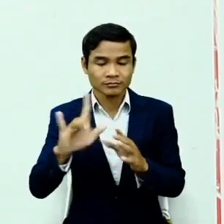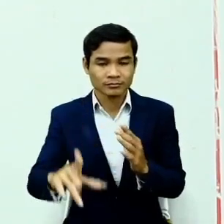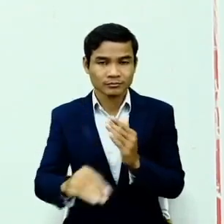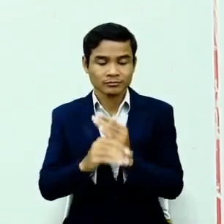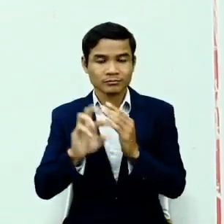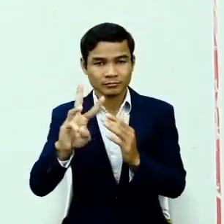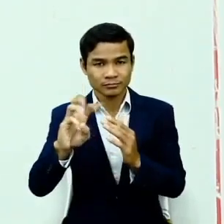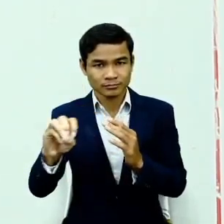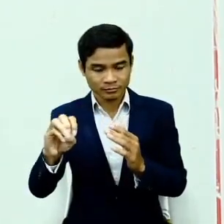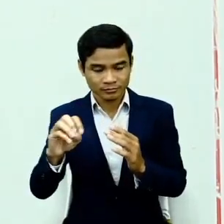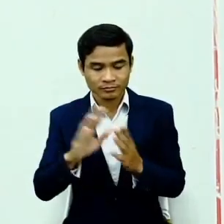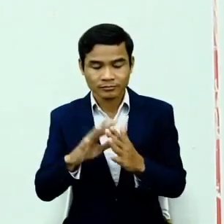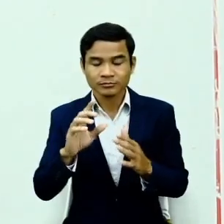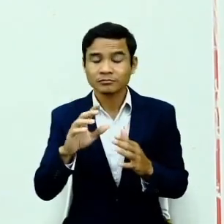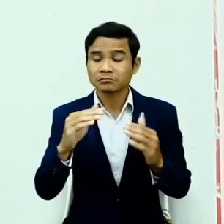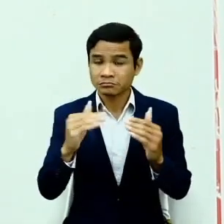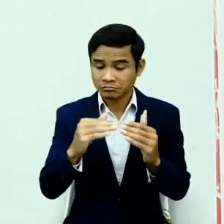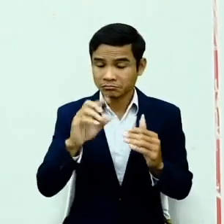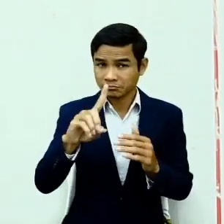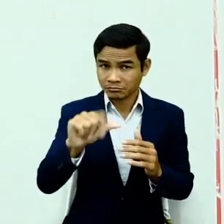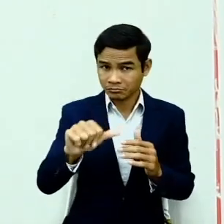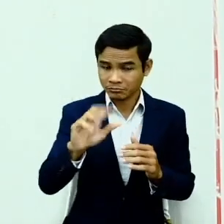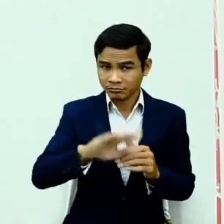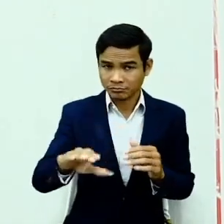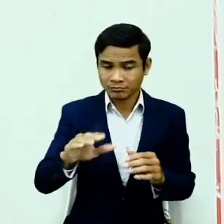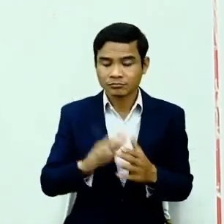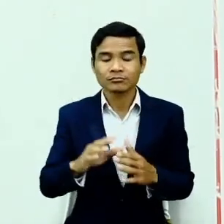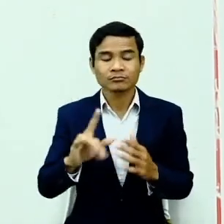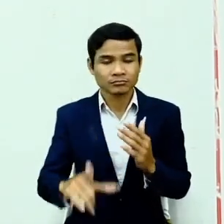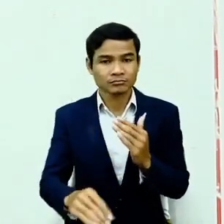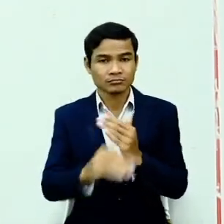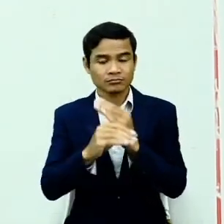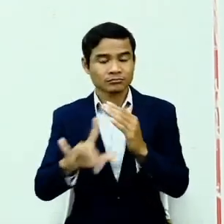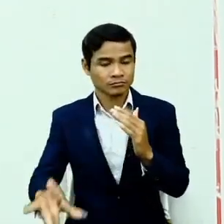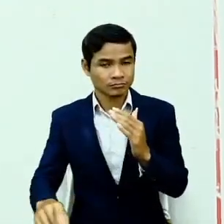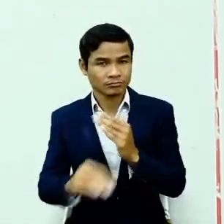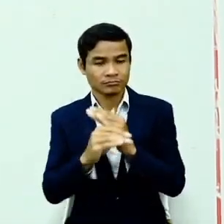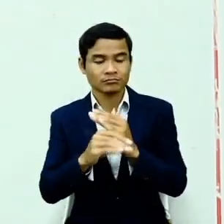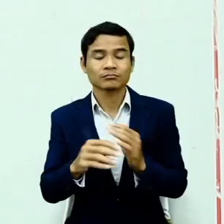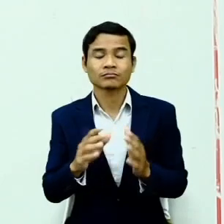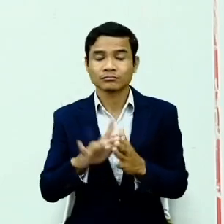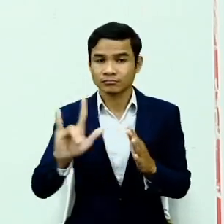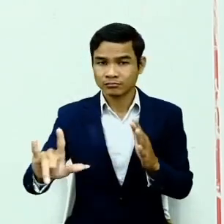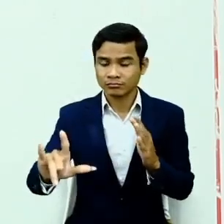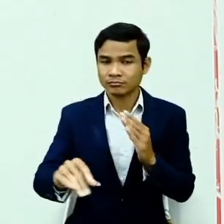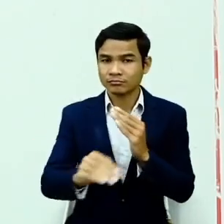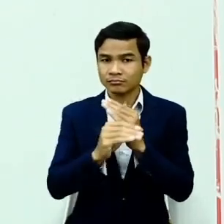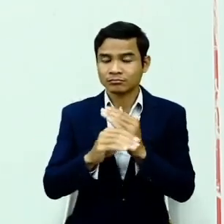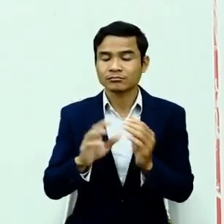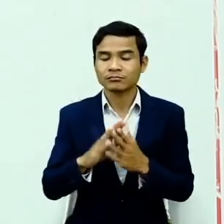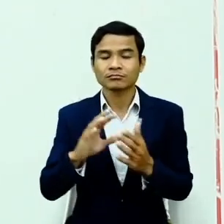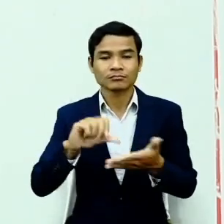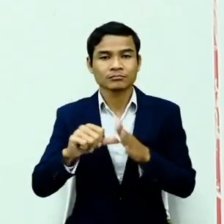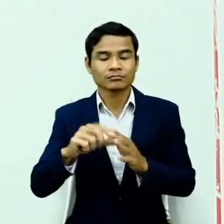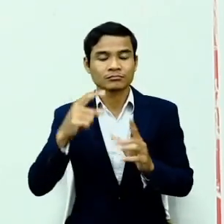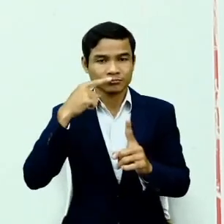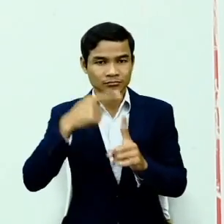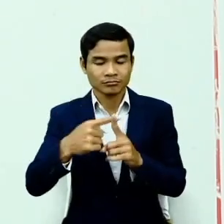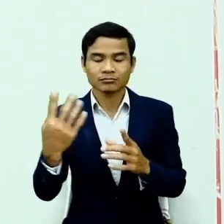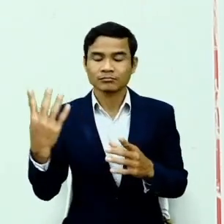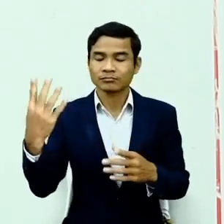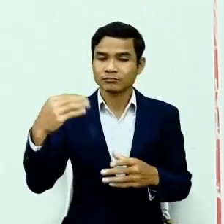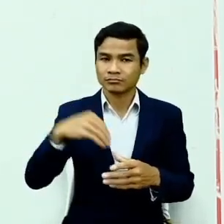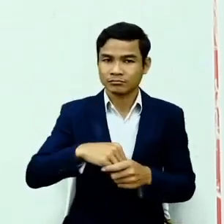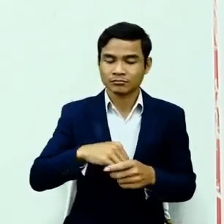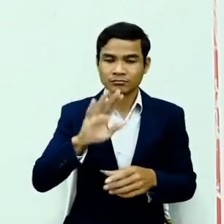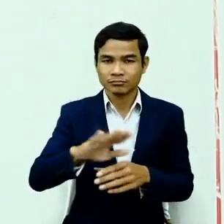thaym xàm sớp tiết cái dương ban mùi. Mùi rồi cứ dùng bằng thaym nè con nè. Chà chắc mưu thay vì mình hát bộ bằng chầu khăn nè. Chà chắc